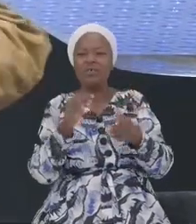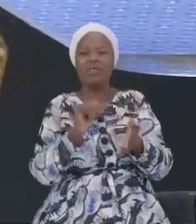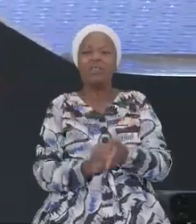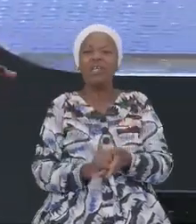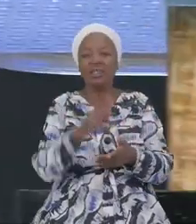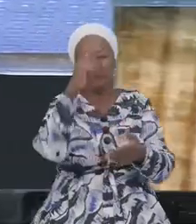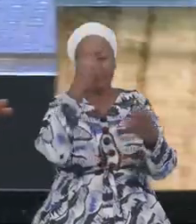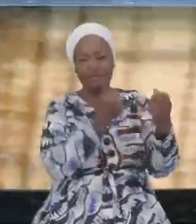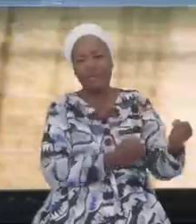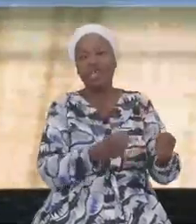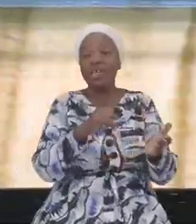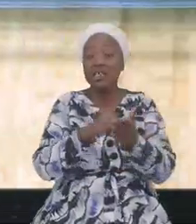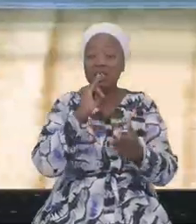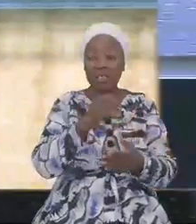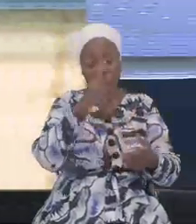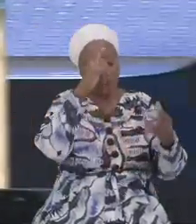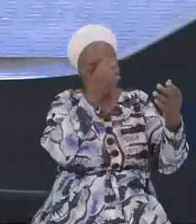C'est l'obéissance de la foi.